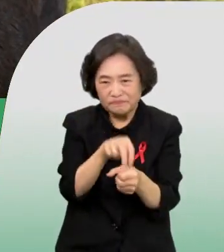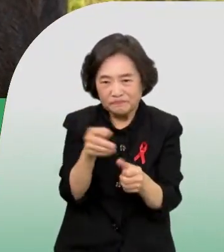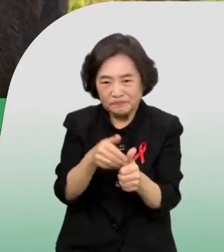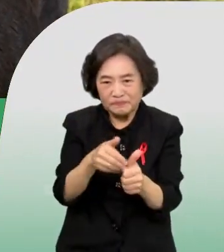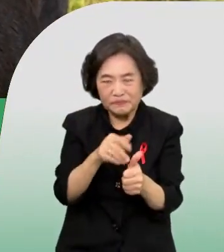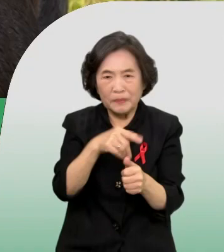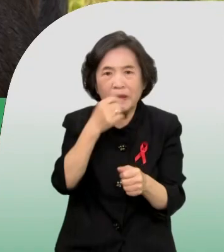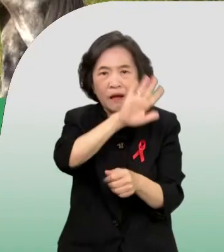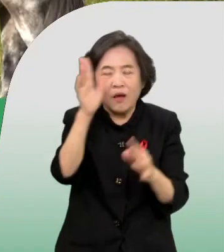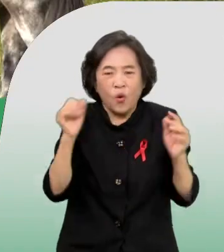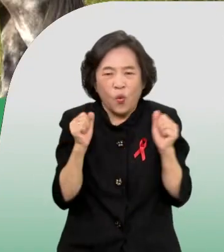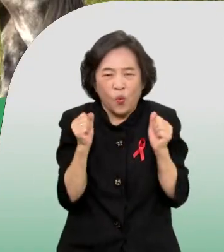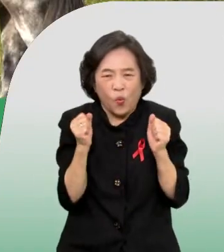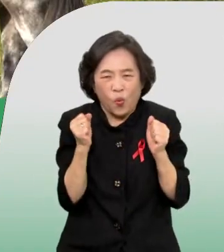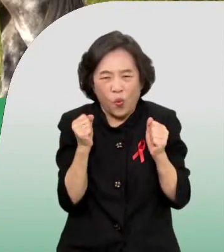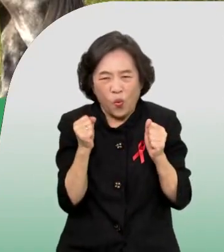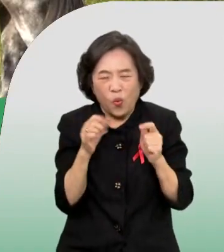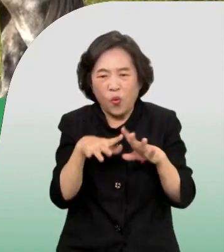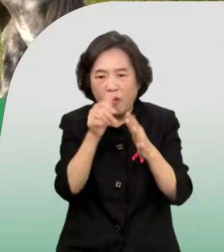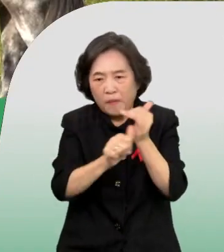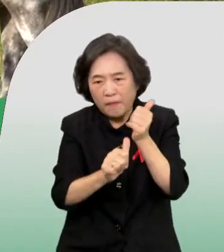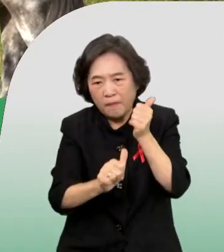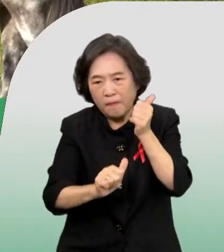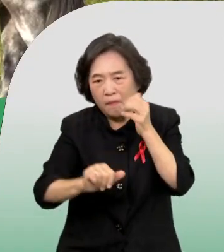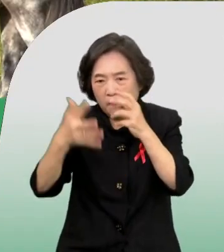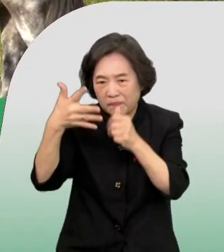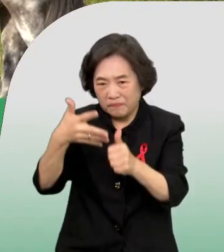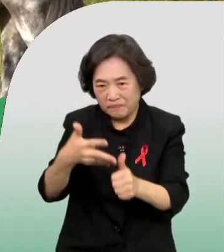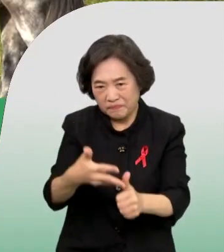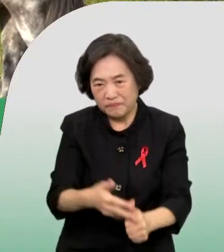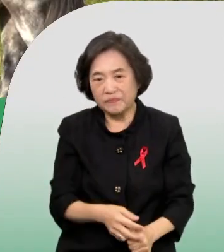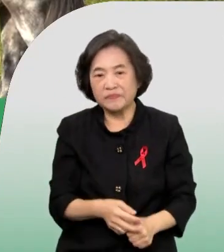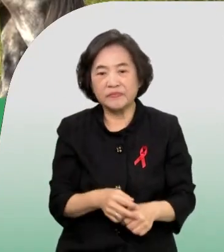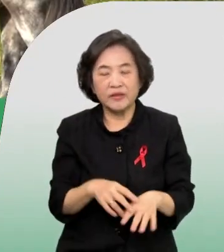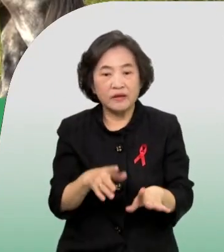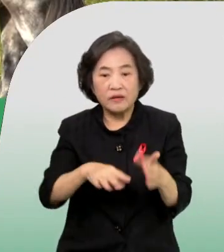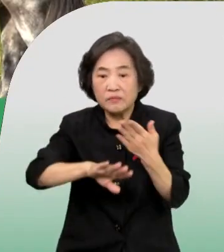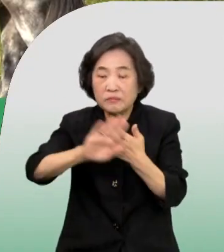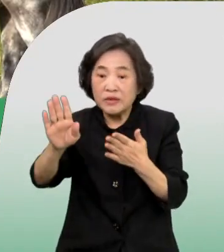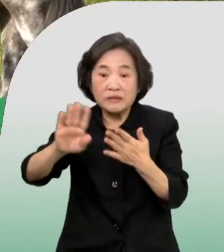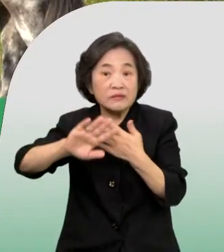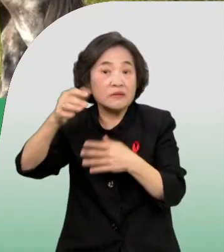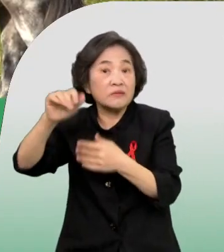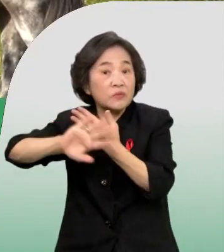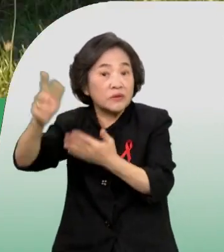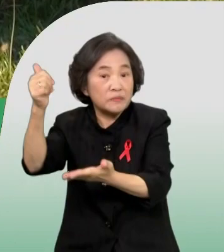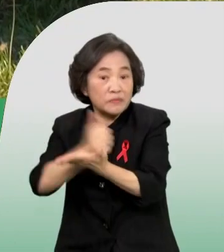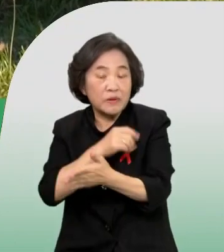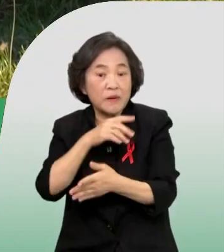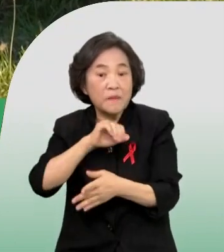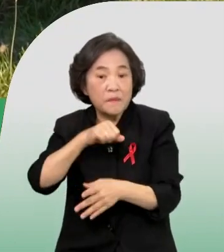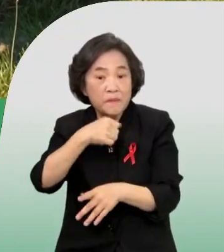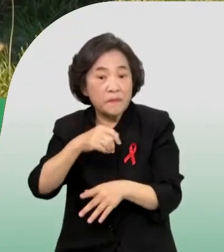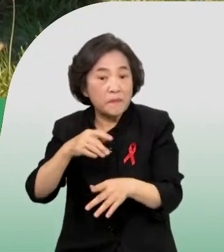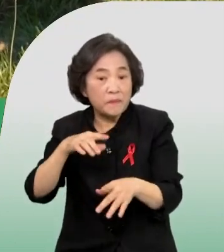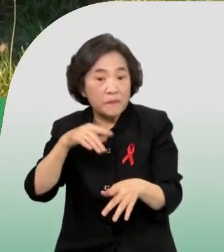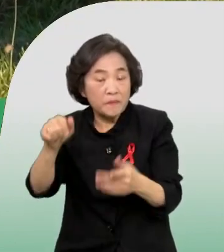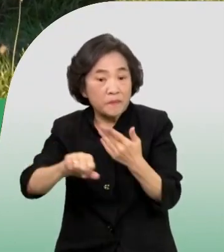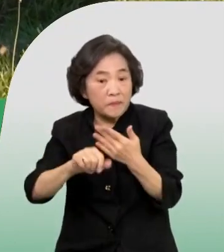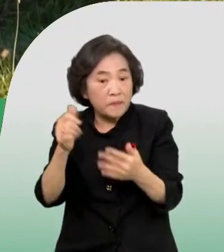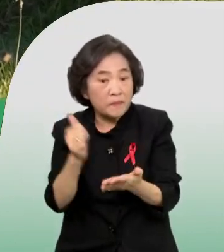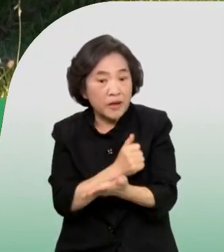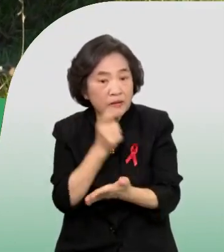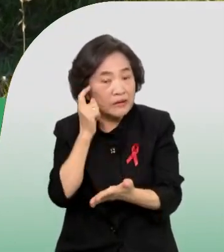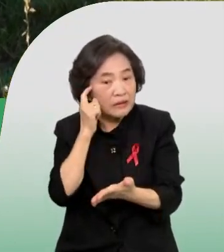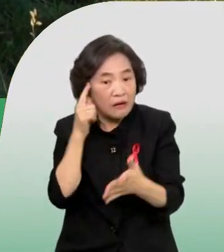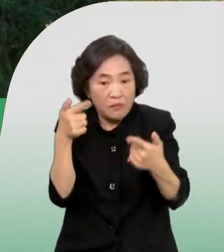罗斯天使群建下，一代传一代，不是南岛其他的马种，甚至冰岛马，不惊寒就扎